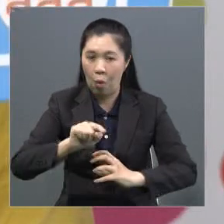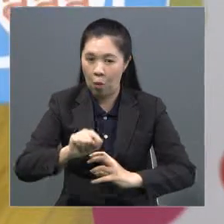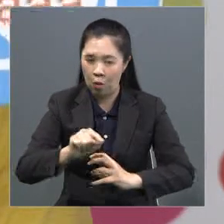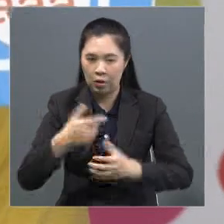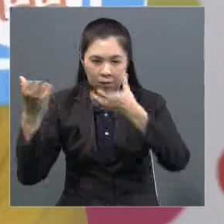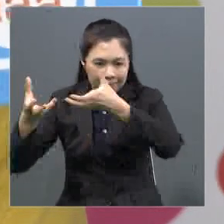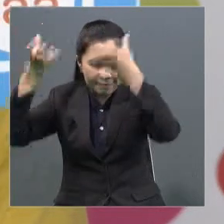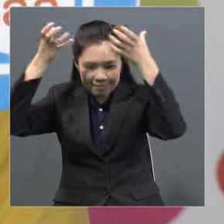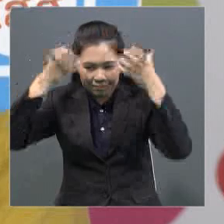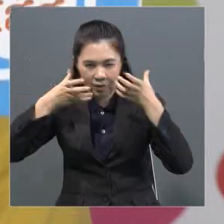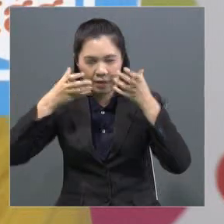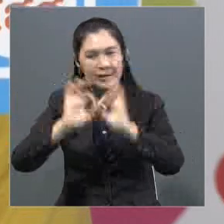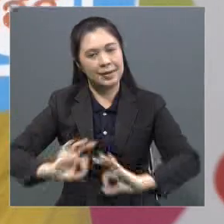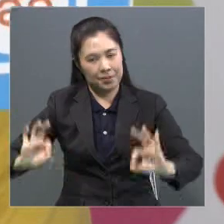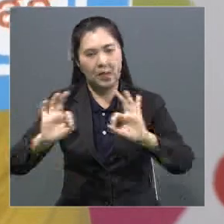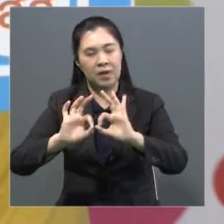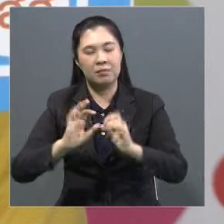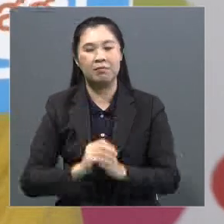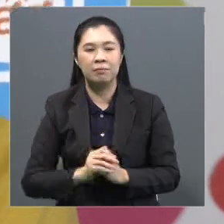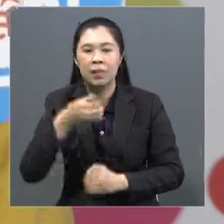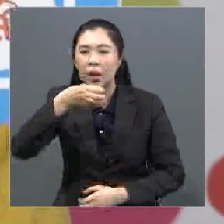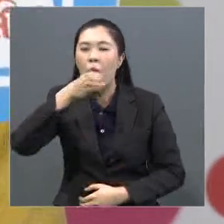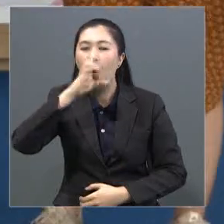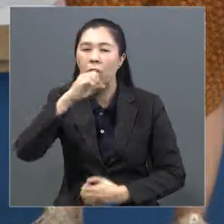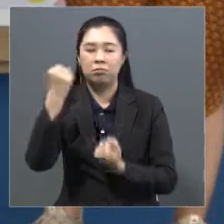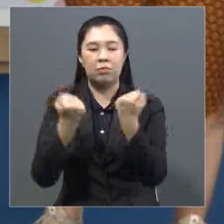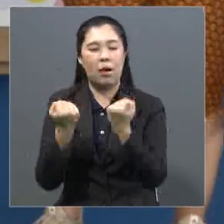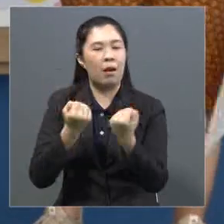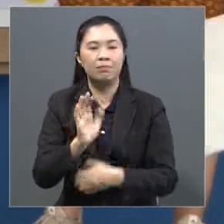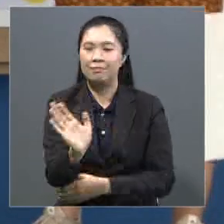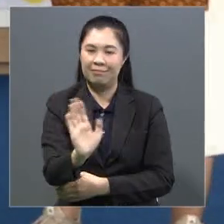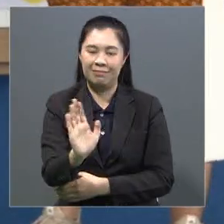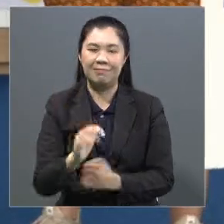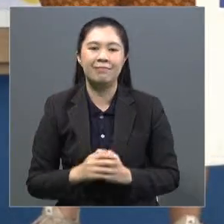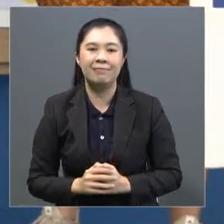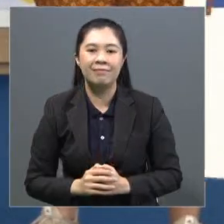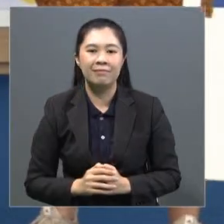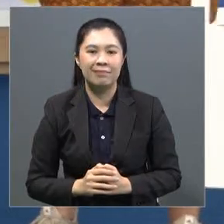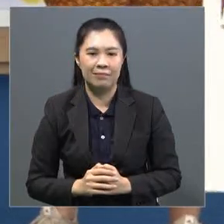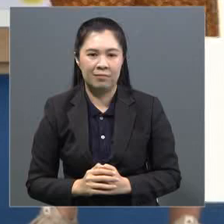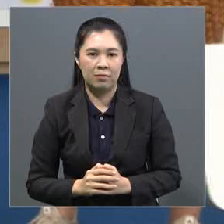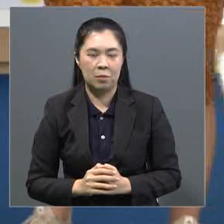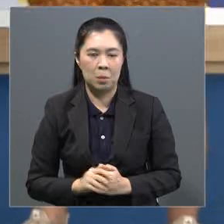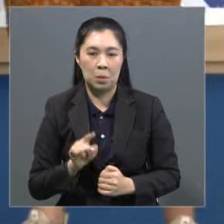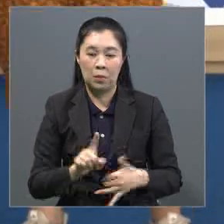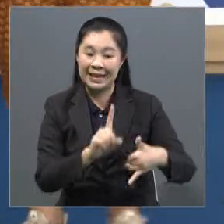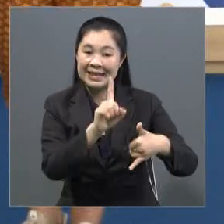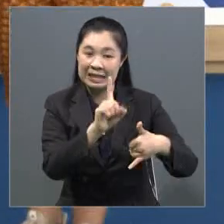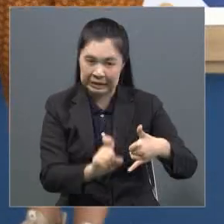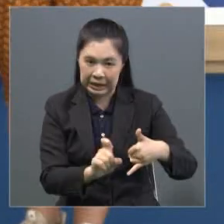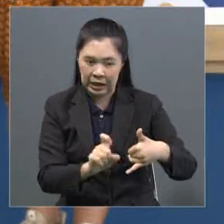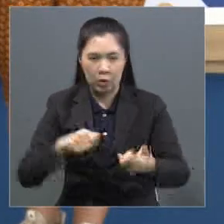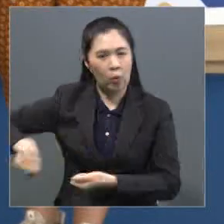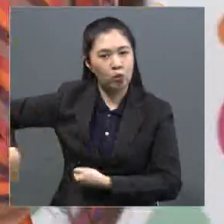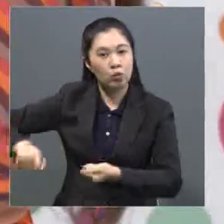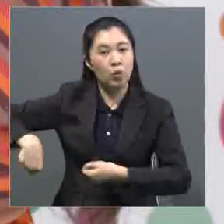ด้วยสำคัญที่สุดย้ำอีกครั้งก็คือดื่มไม่ขับเพื่อลดอุบัติเหตุครับเมื่อกี้น้องพิชบอกว่าสถิติผู้เสียชีวิตจะอุบัติเหตุในช่วง